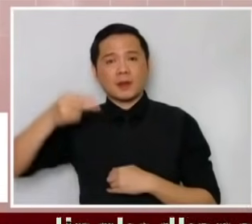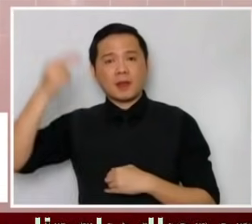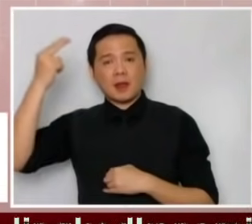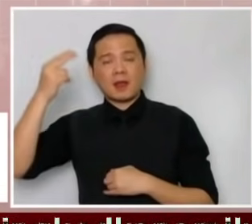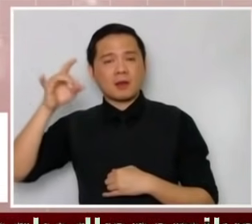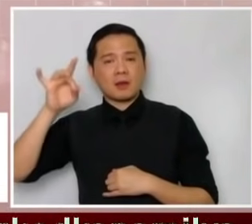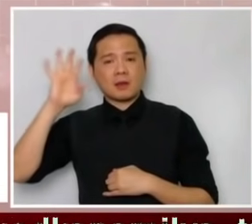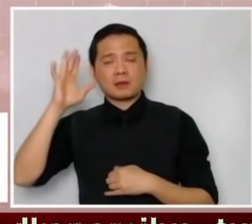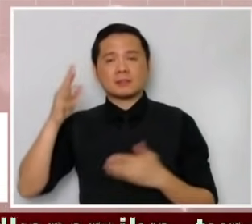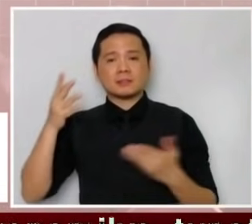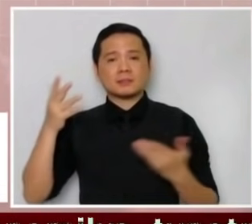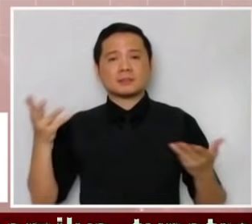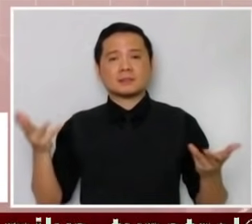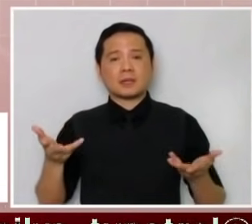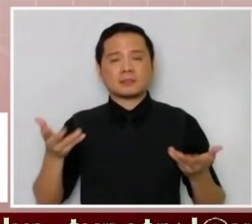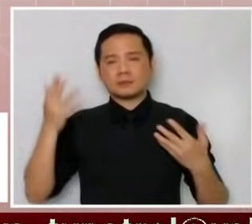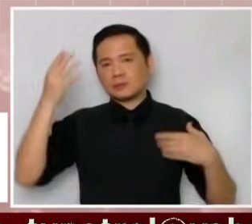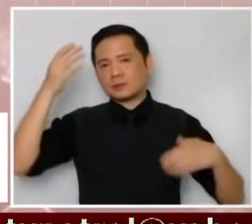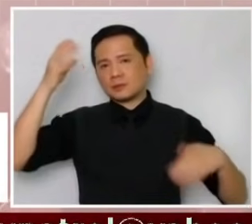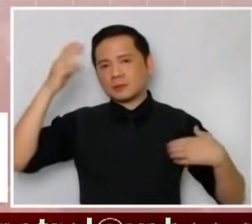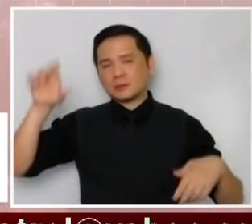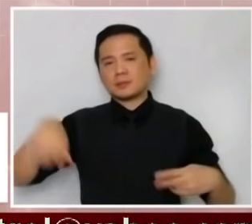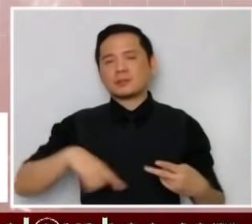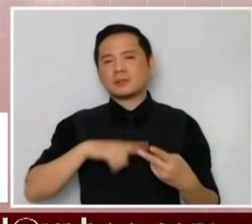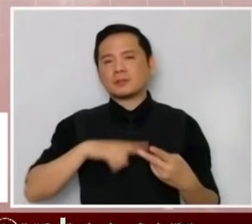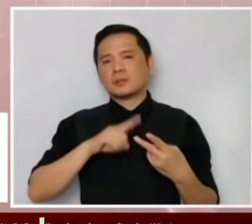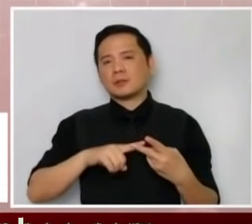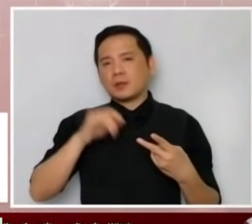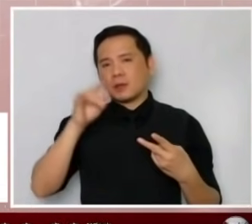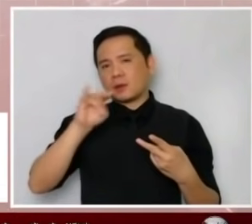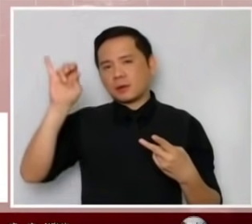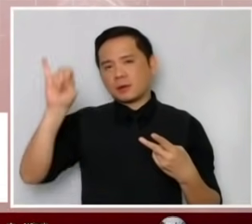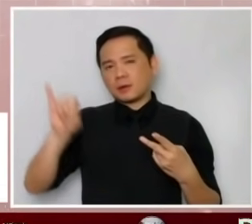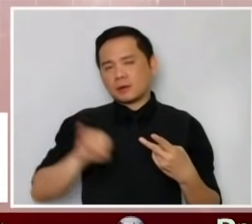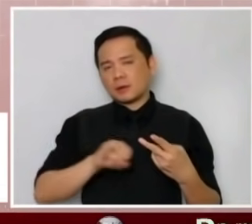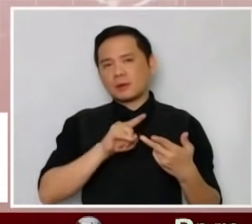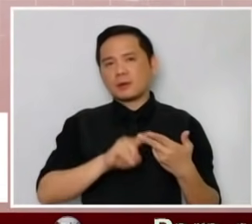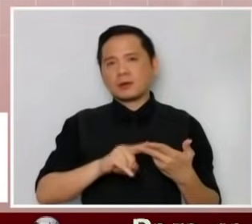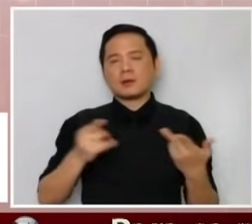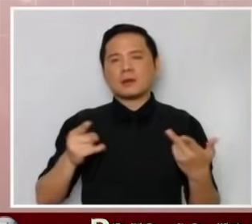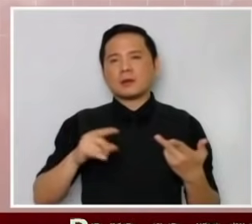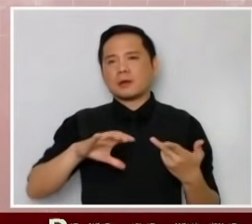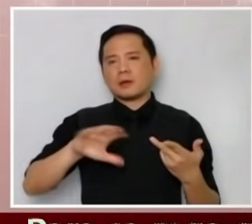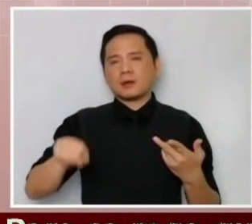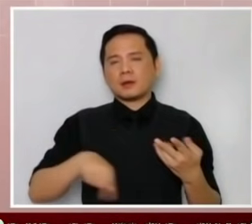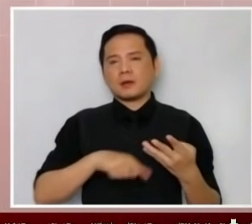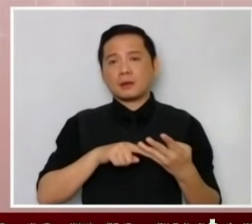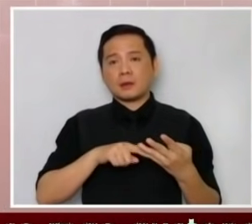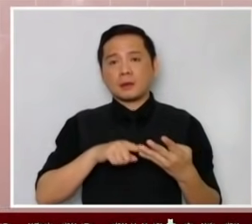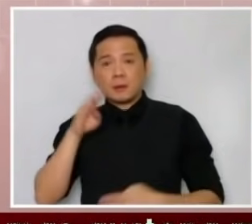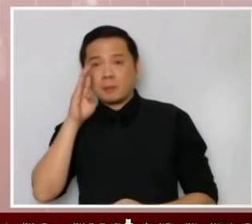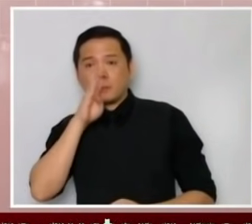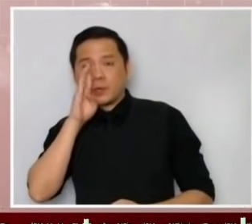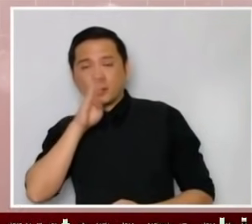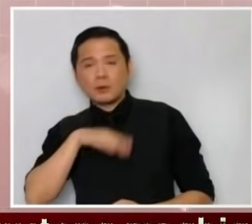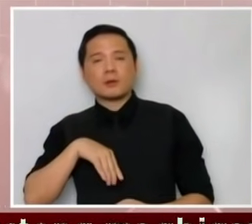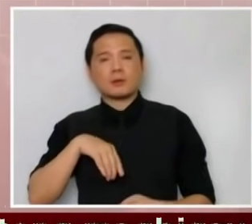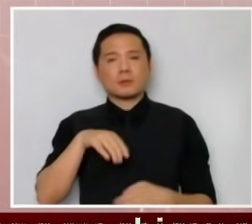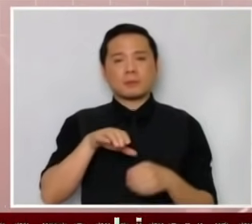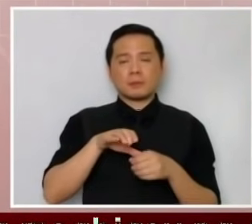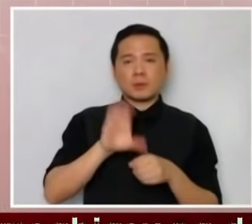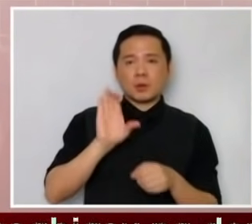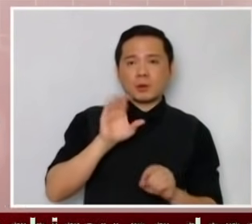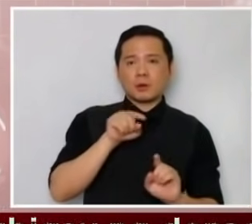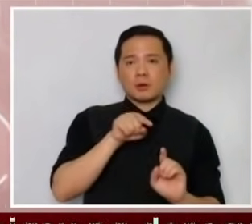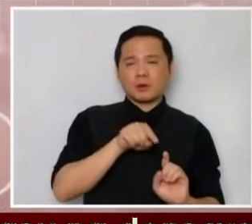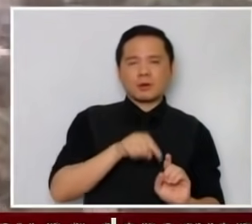Administrative Region, Ilocos at Cagayan, habang ang Bicol, Zamboanga Peninsula at Mimaropa nagkakaroon ng mataas